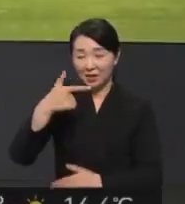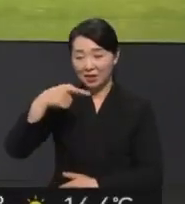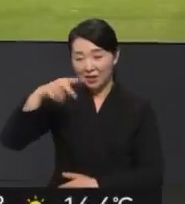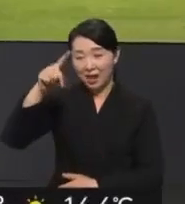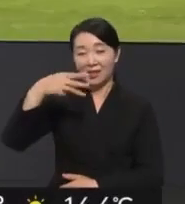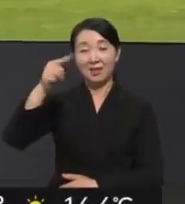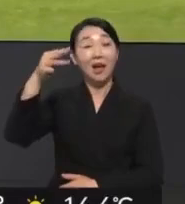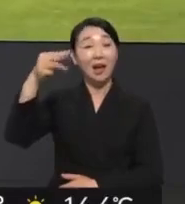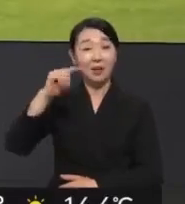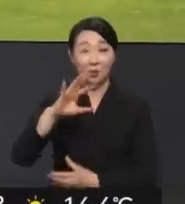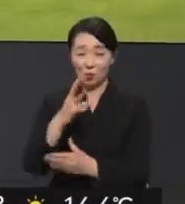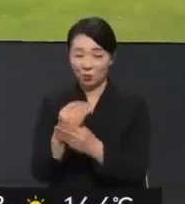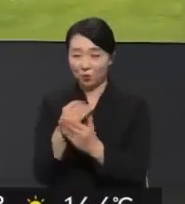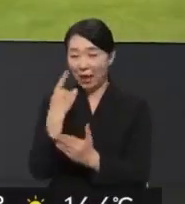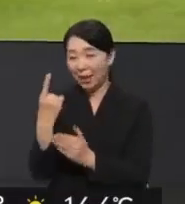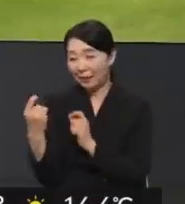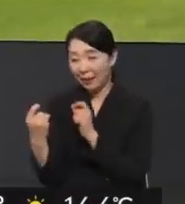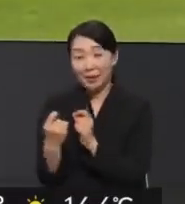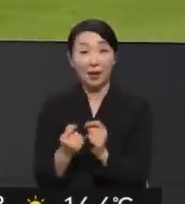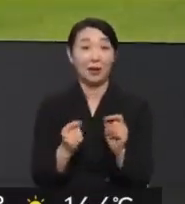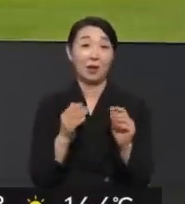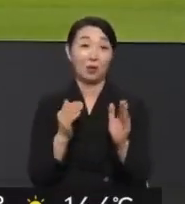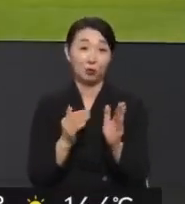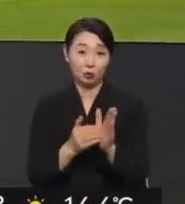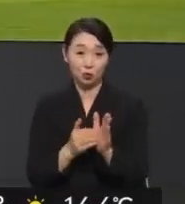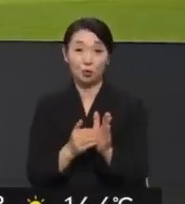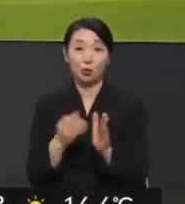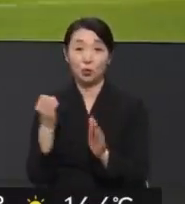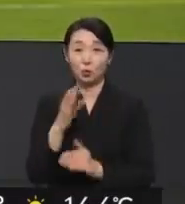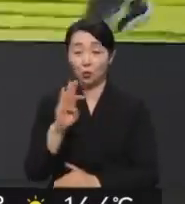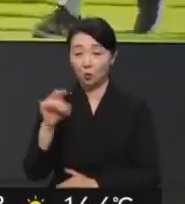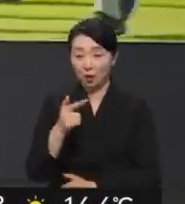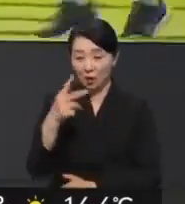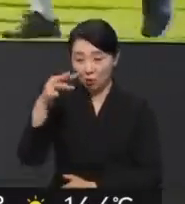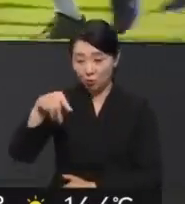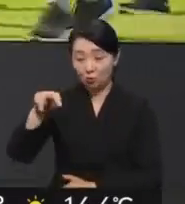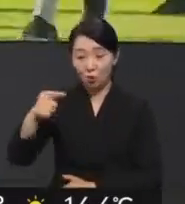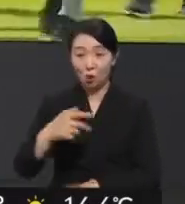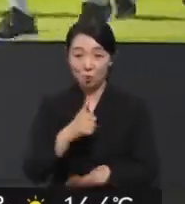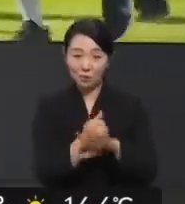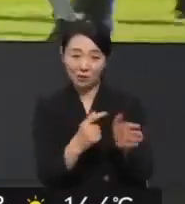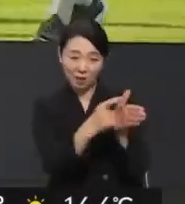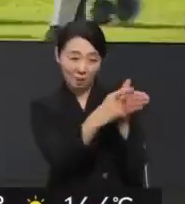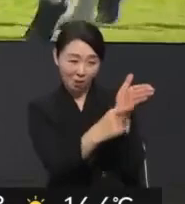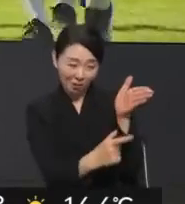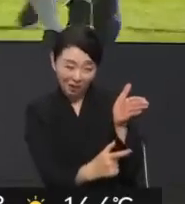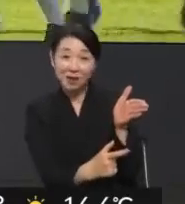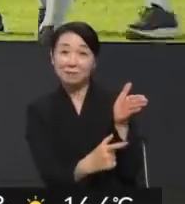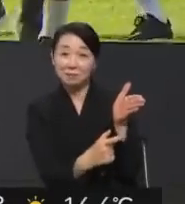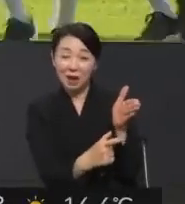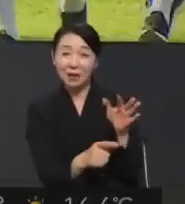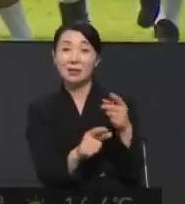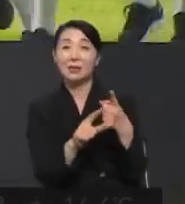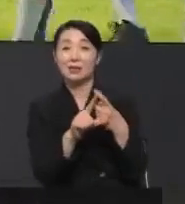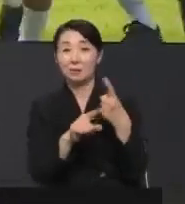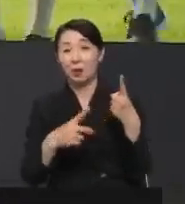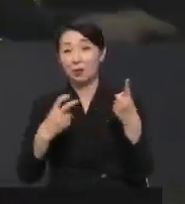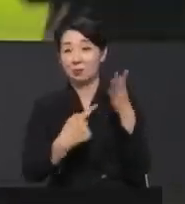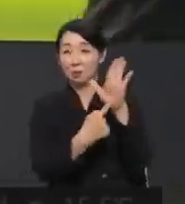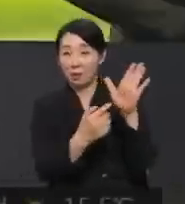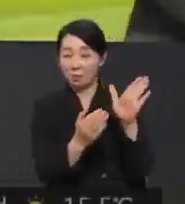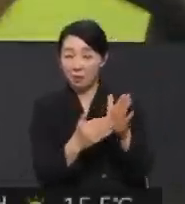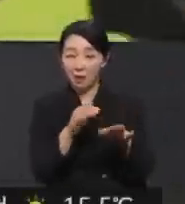이제 한 달 앞으로 다가왔습니다. 우리 벤투호의 최종 명단 다음 달 12일에 발표되는데요. 손흥민, 김민재 선수